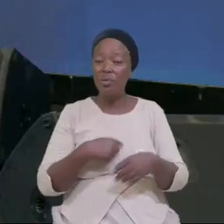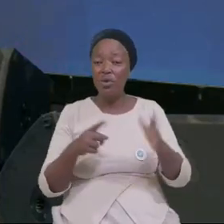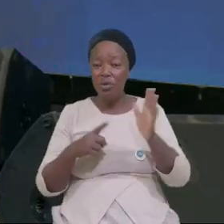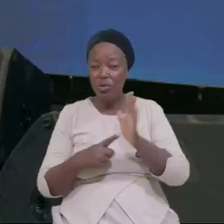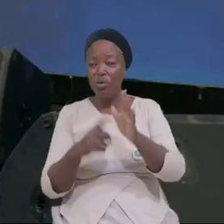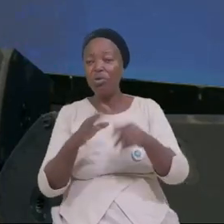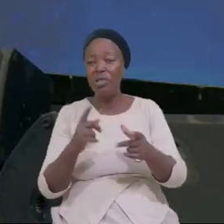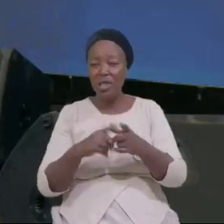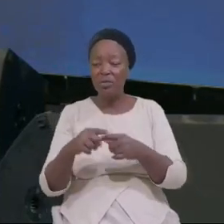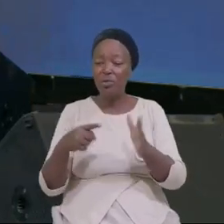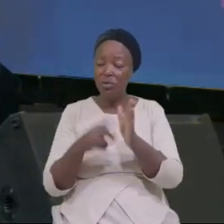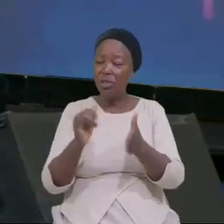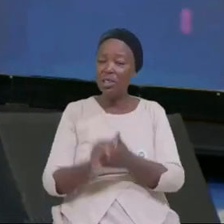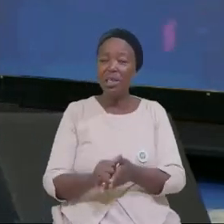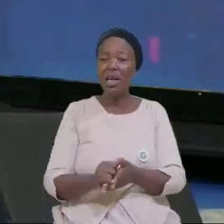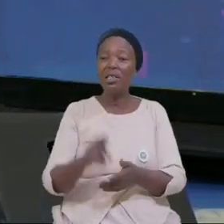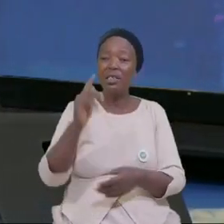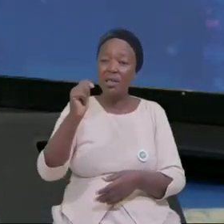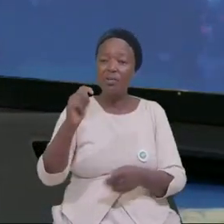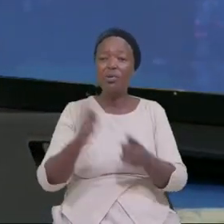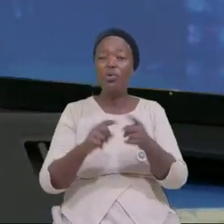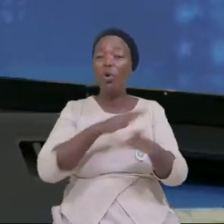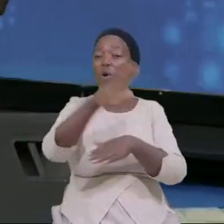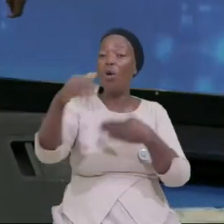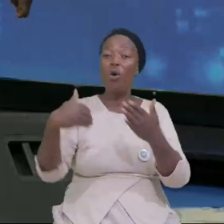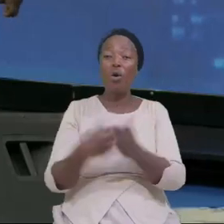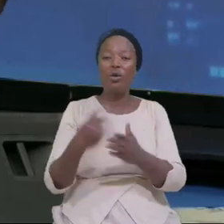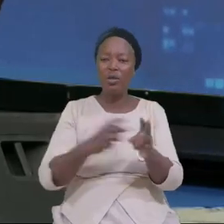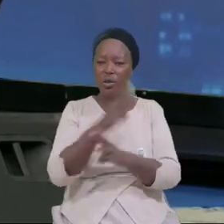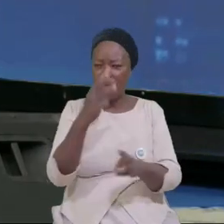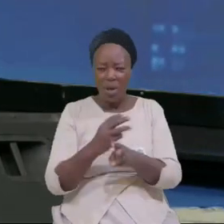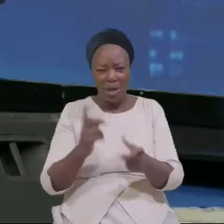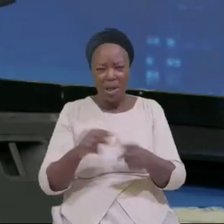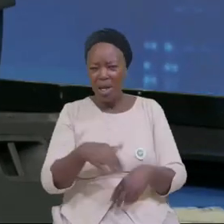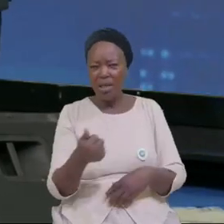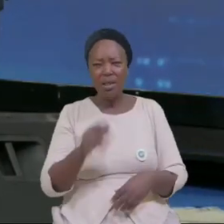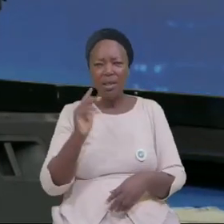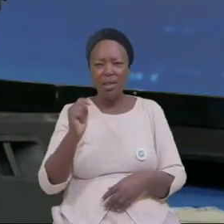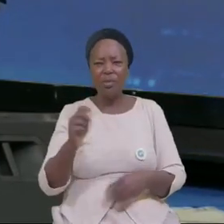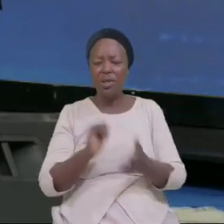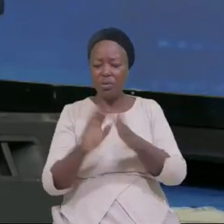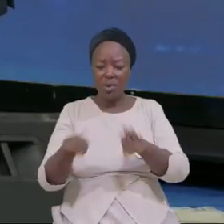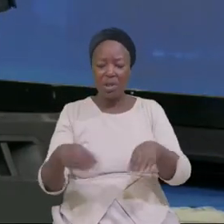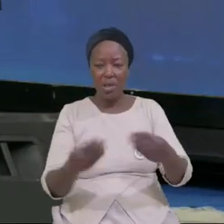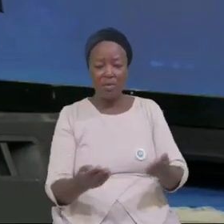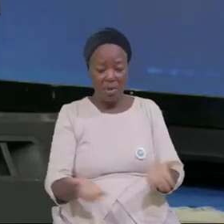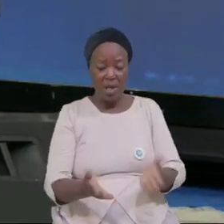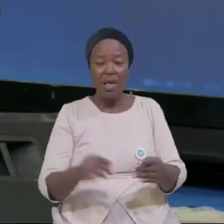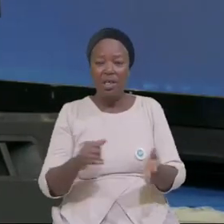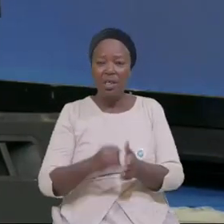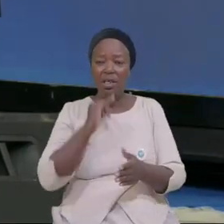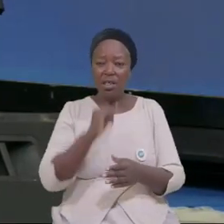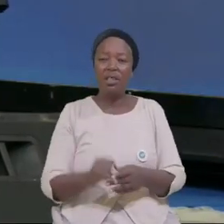nous te montrons et ton témoignage au monde entier. Chaque témoignage que tu donnes ici est retransmis